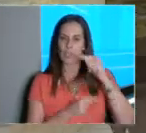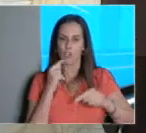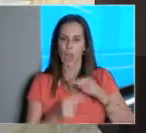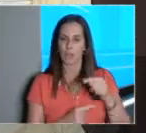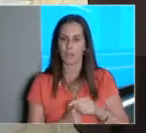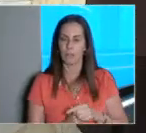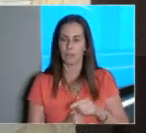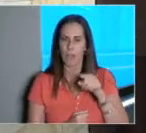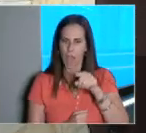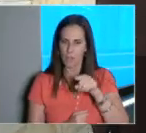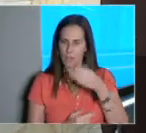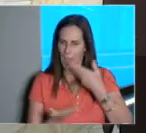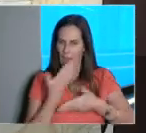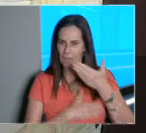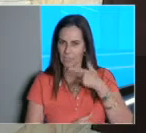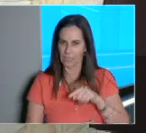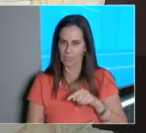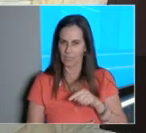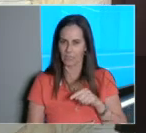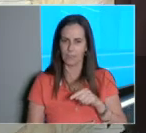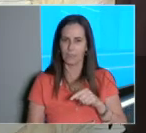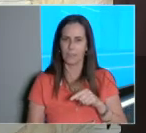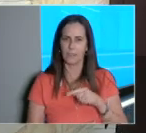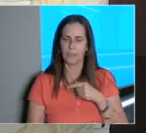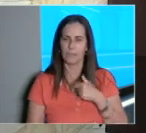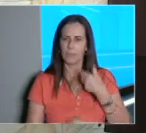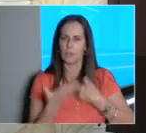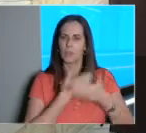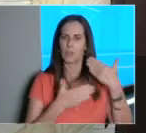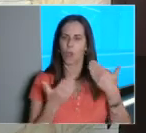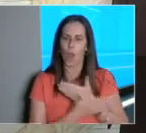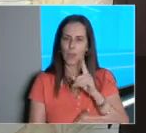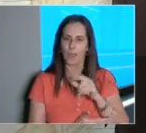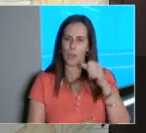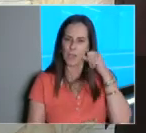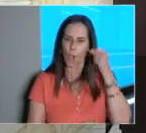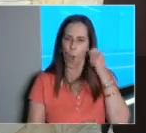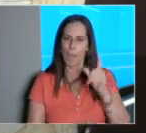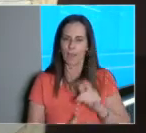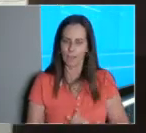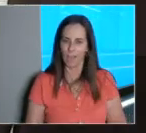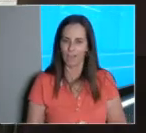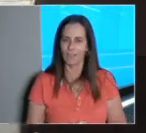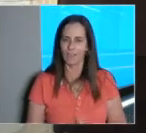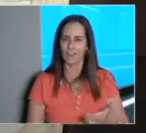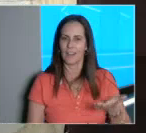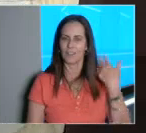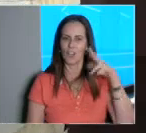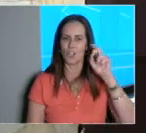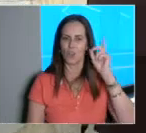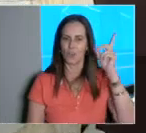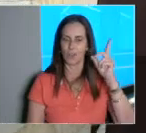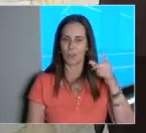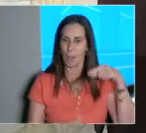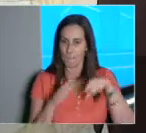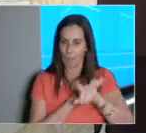מ-12. אני שומע לפי המבטא שלך שעלית ארצה. כן, אני עולה חדש ותיק מרומניה לפני 30 שנה. איזה כיף.